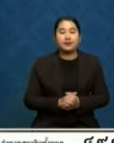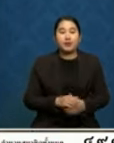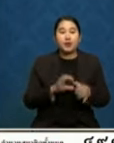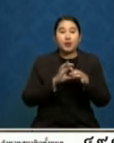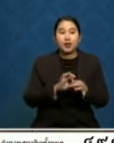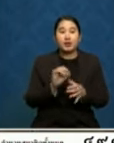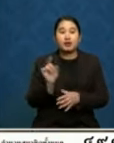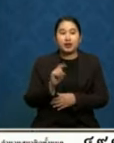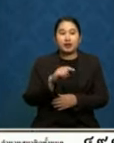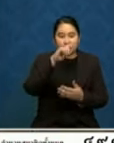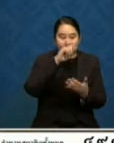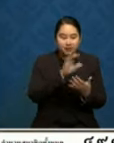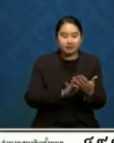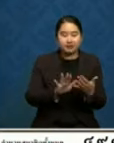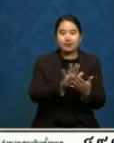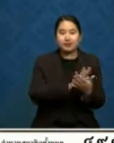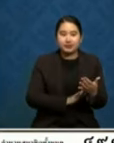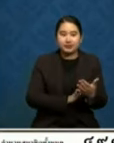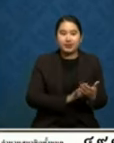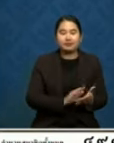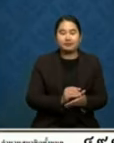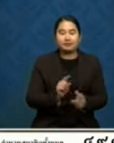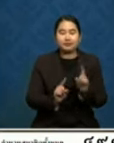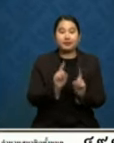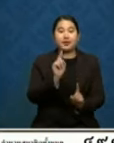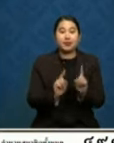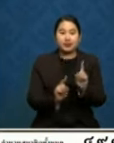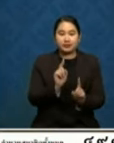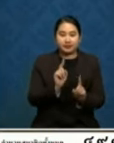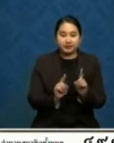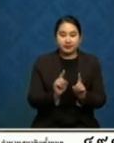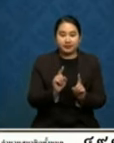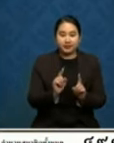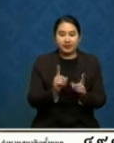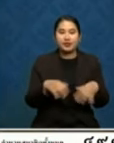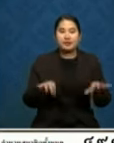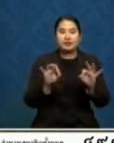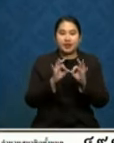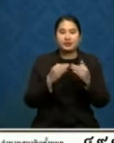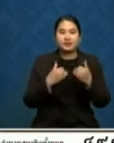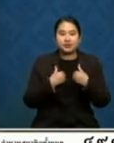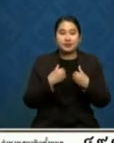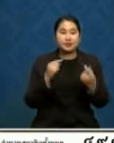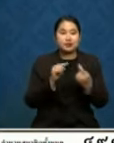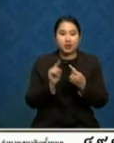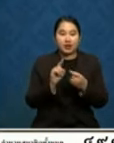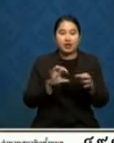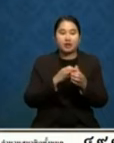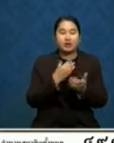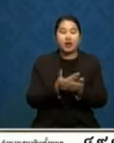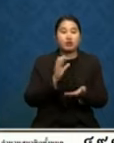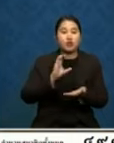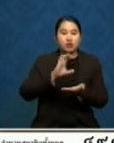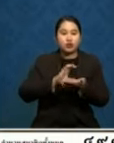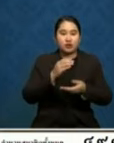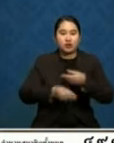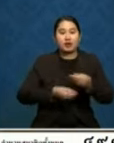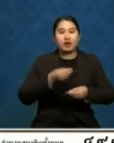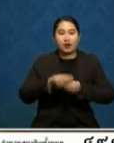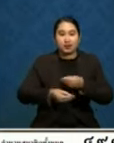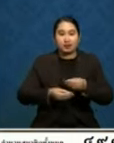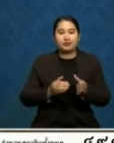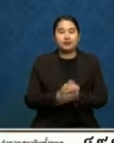ที่ประเทศไทยถูกประเมินเป็นเรื่องสำคัญมากคือเรื่องของการลงทุนการค้าขาย